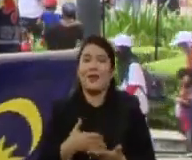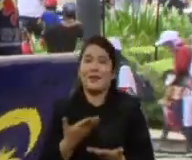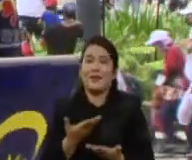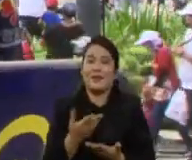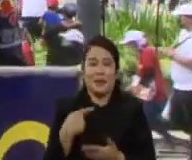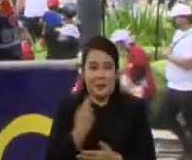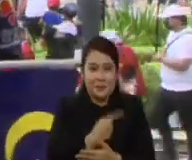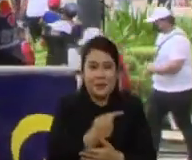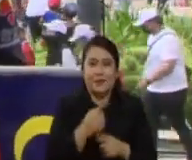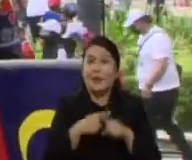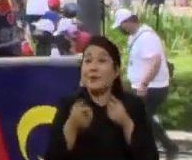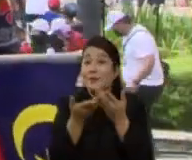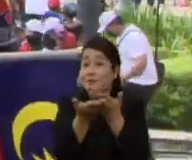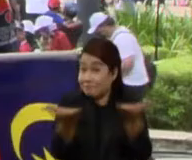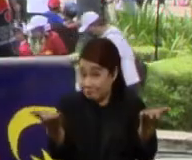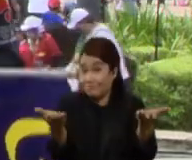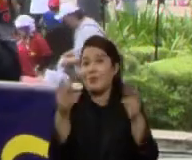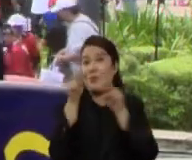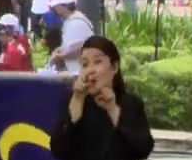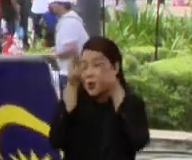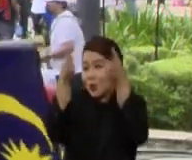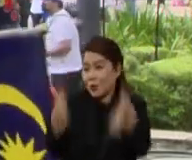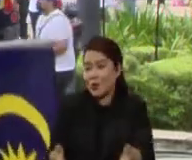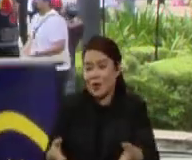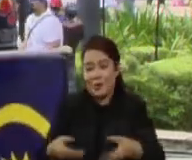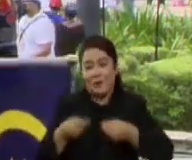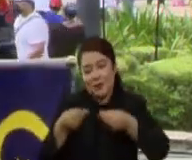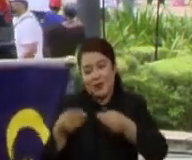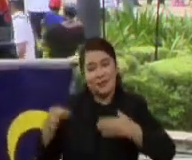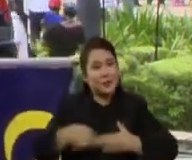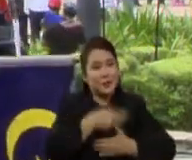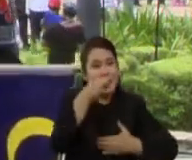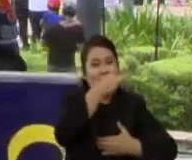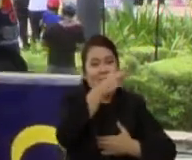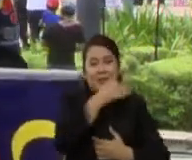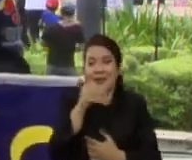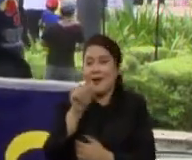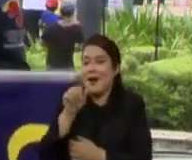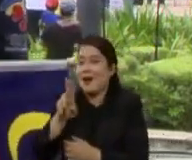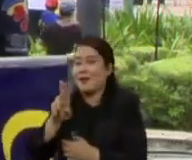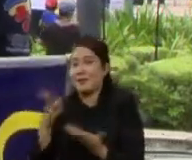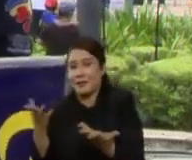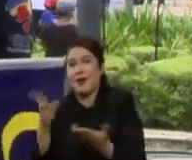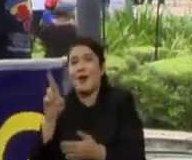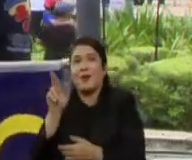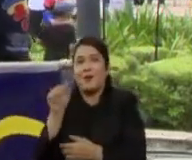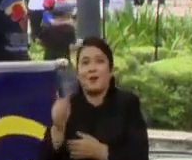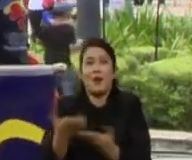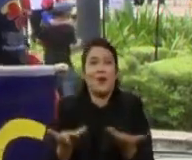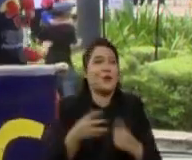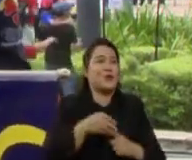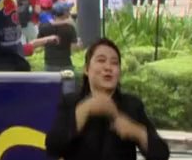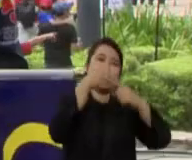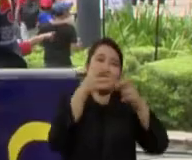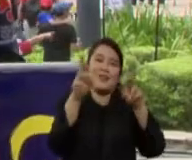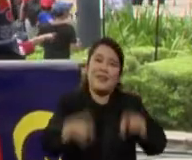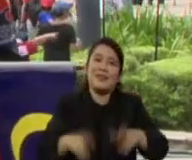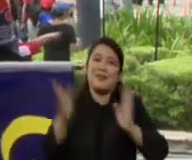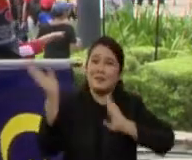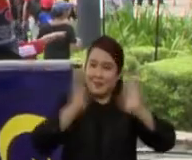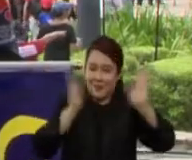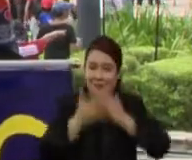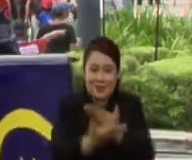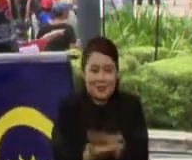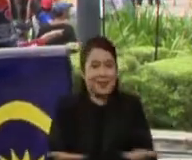tetapi andalah penonton yang memberikan semangat dan juga aura yang sangat kami mahukan, khususnya rakyat Malaysia yang berada di